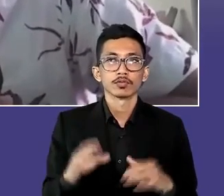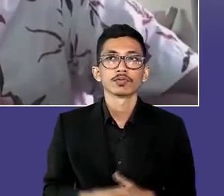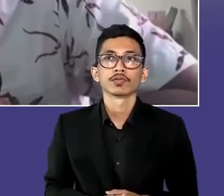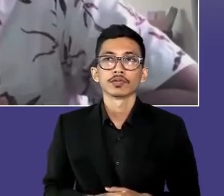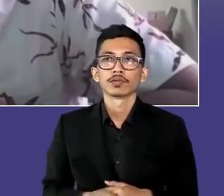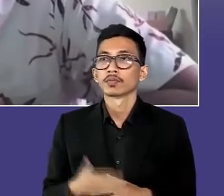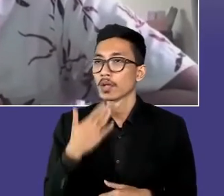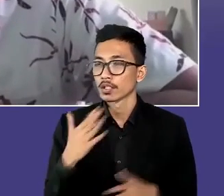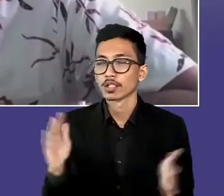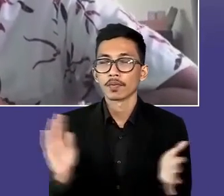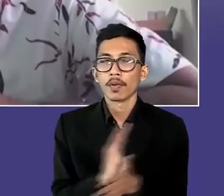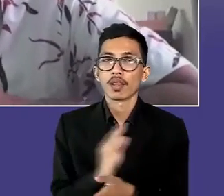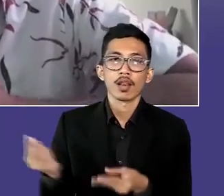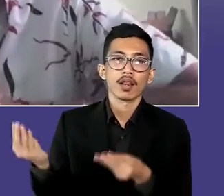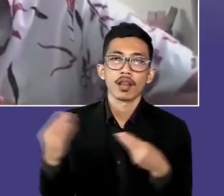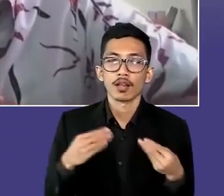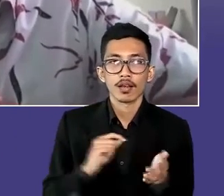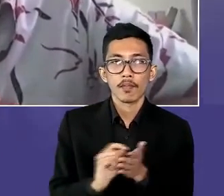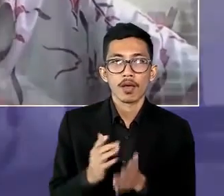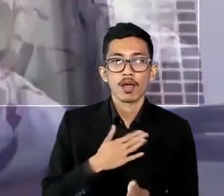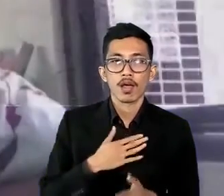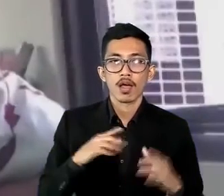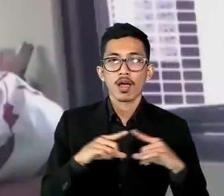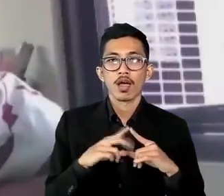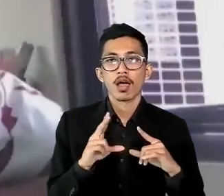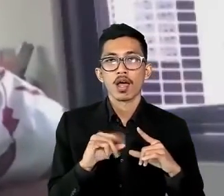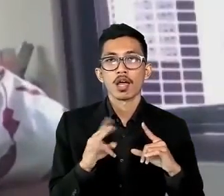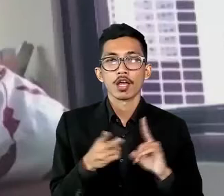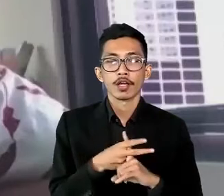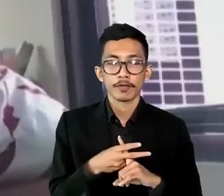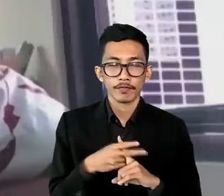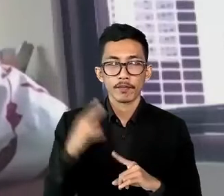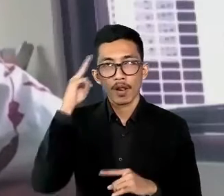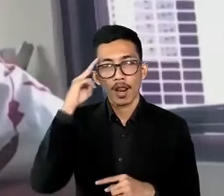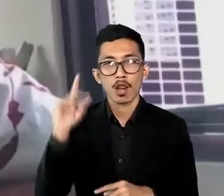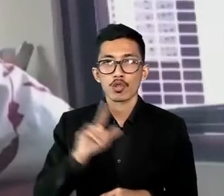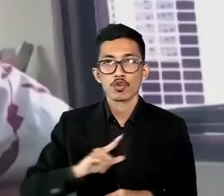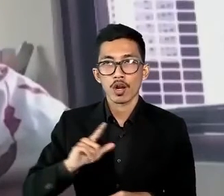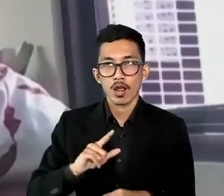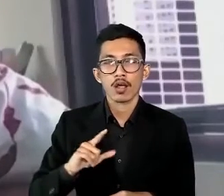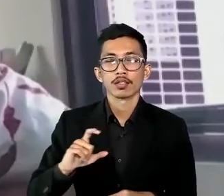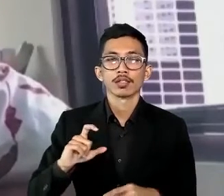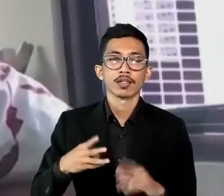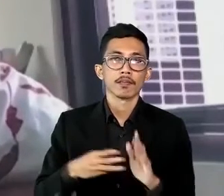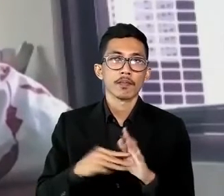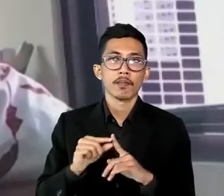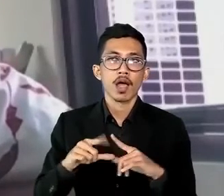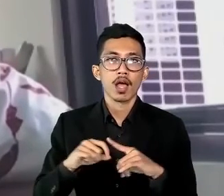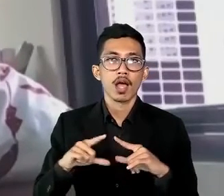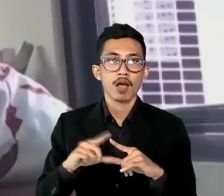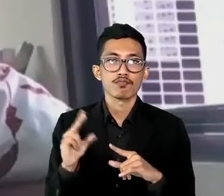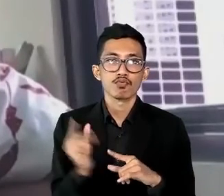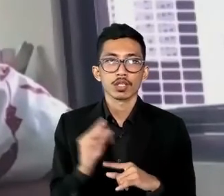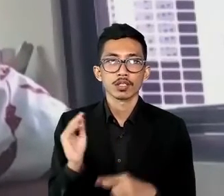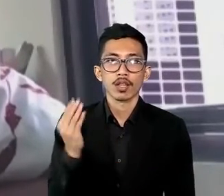Terima kasih atas kesempatan yang diberikan. Saya Arief Diki, Lurah Kelurahan Rawasari, Cempaka Putih, Jakarta Pusat. Sedikit penyampaian kami